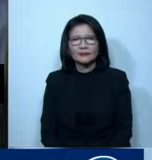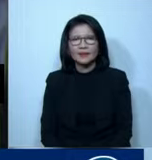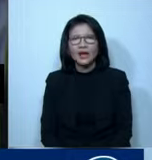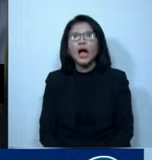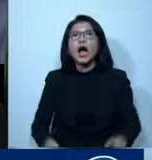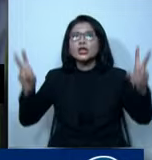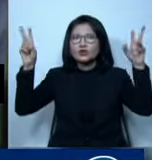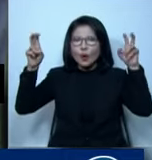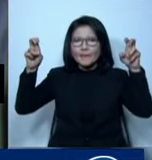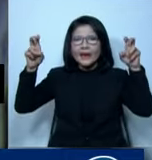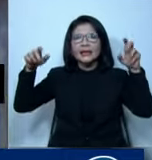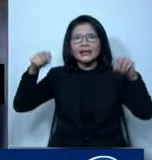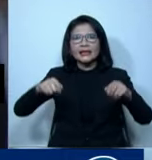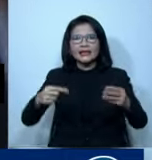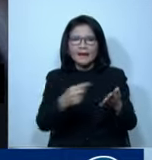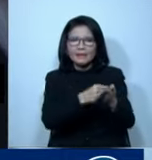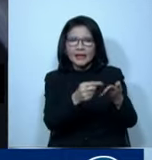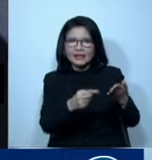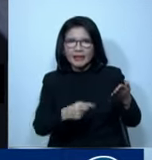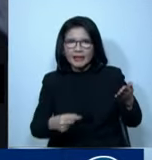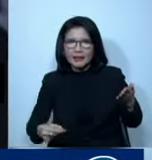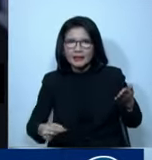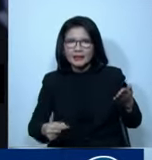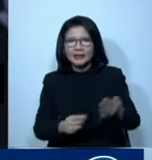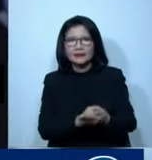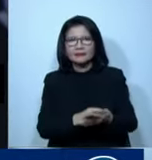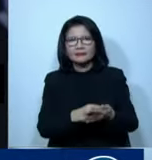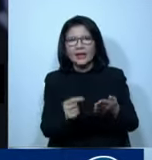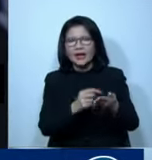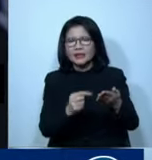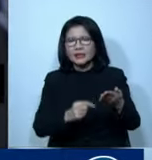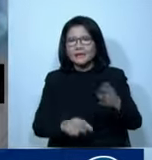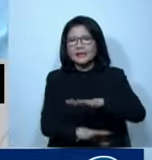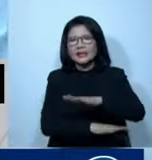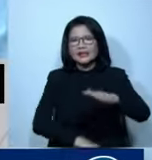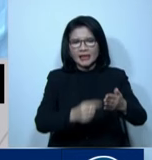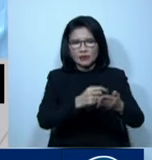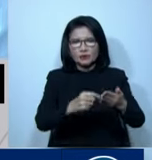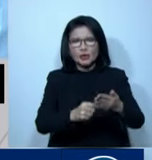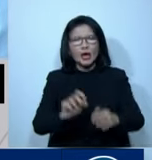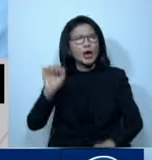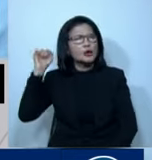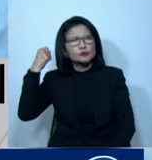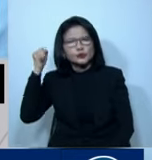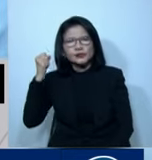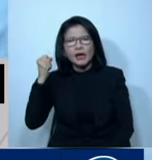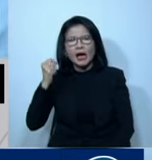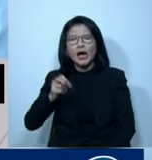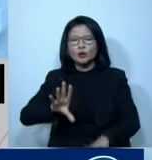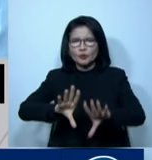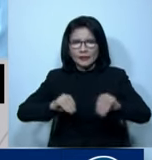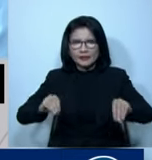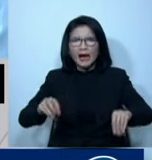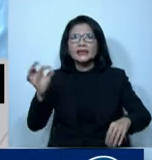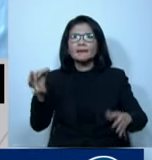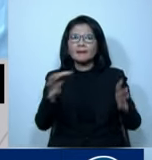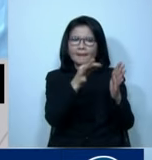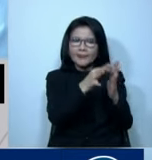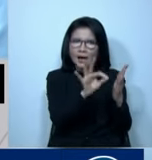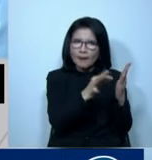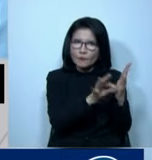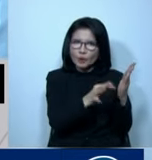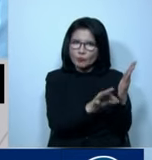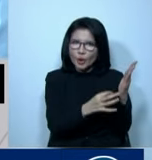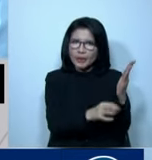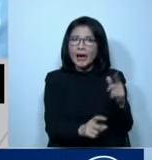sangat kontekstual dan saya kira dari pertanyaan masyarakat Begitu sulitnya mendapatkan pekerjaan ada beberapa poin Pak Yang